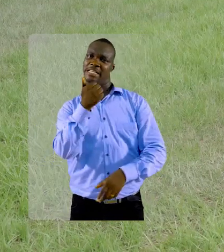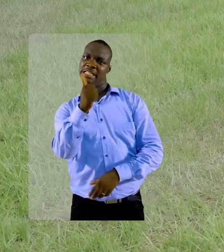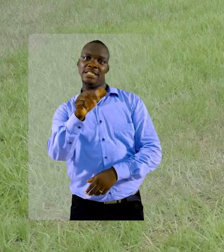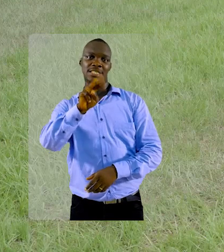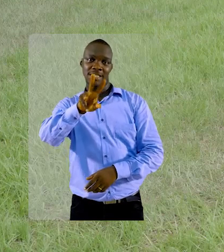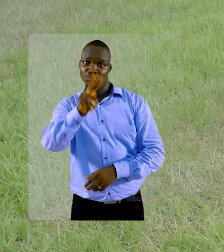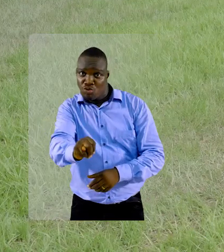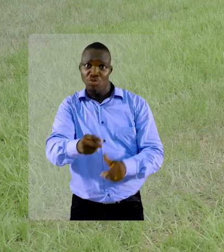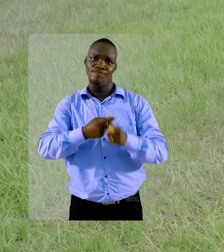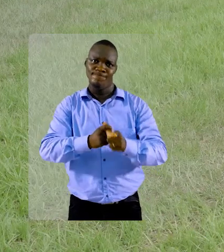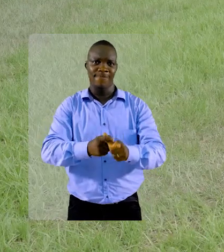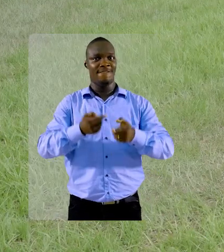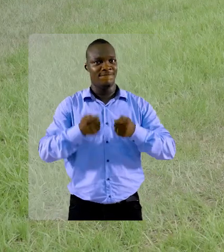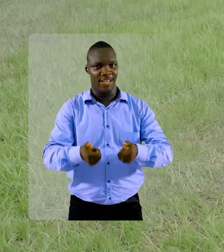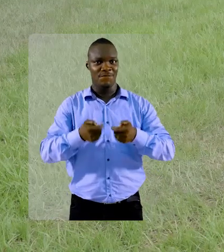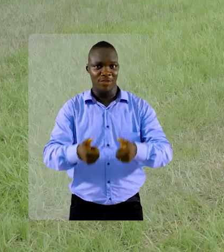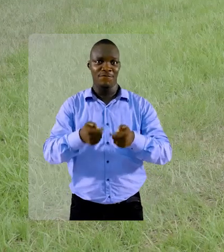des accélérations sur place.